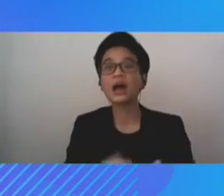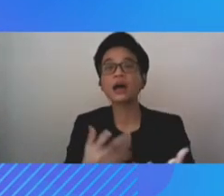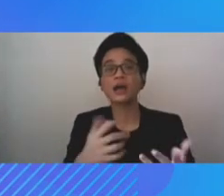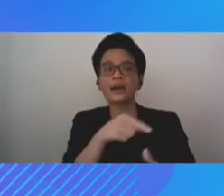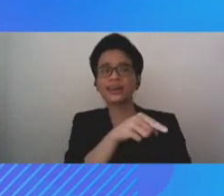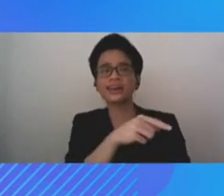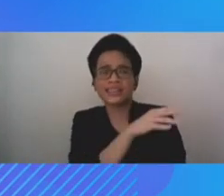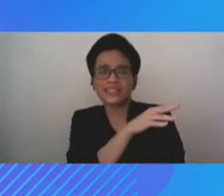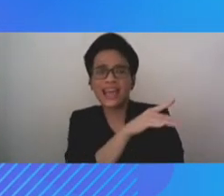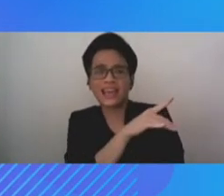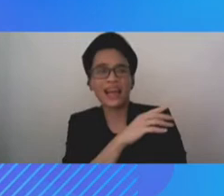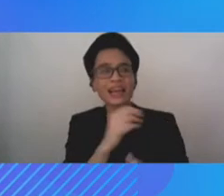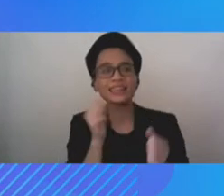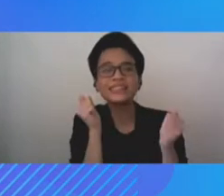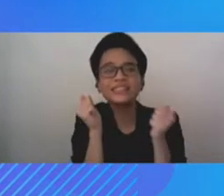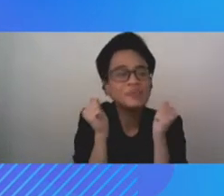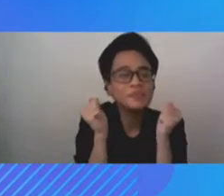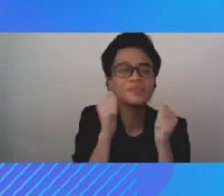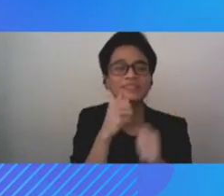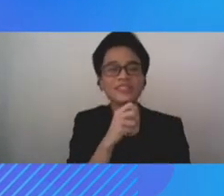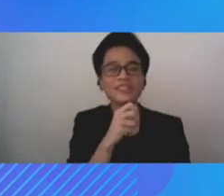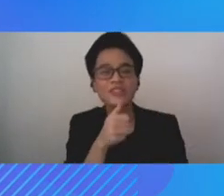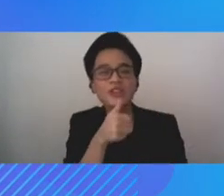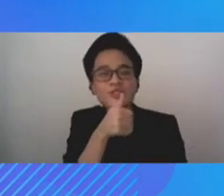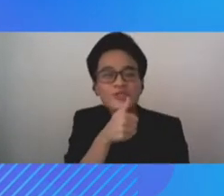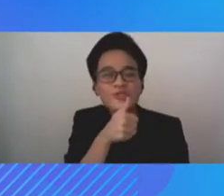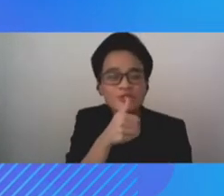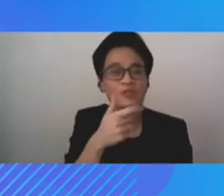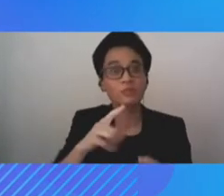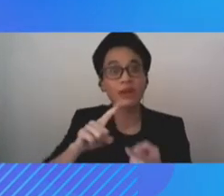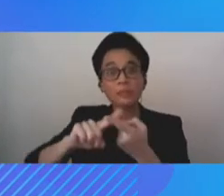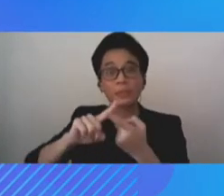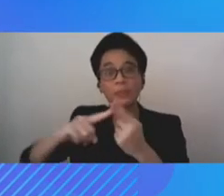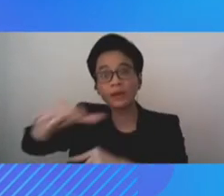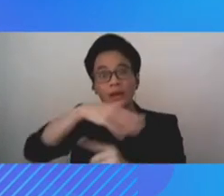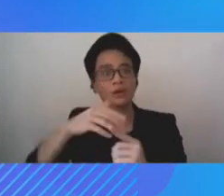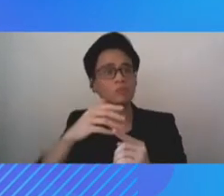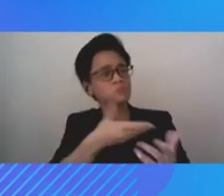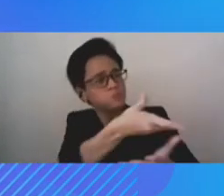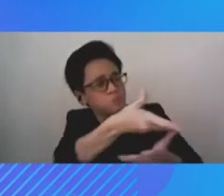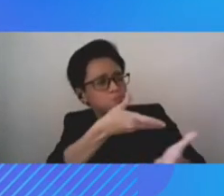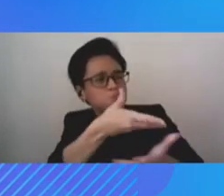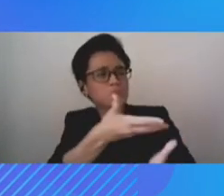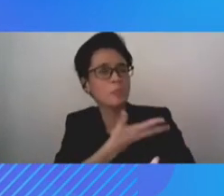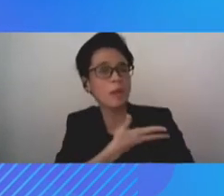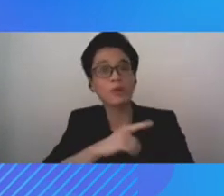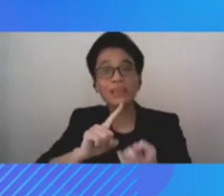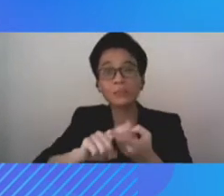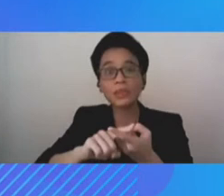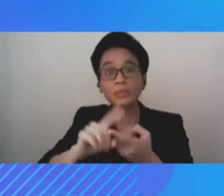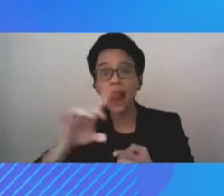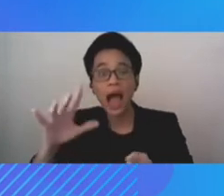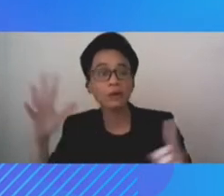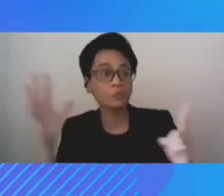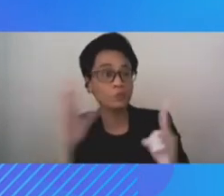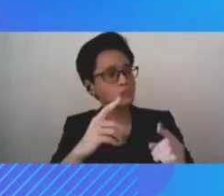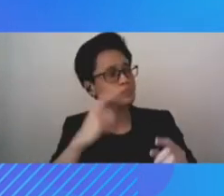lucu gitu, anaknya imut, jadi teman-temannya senang main sama dia dan gak keberatan untuk belajar bahasa isyarat. Kayak misalnya